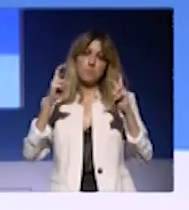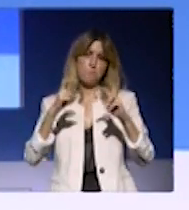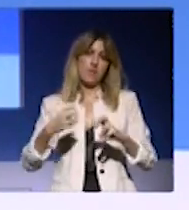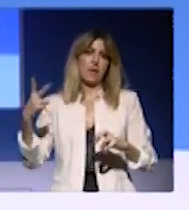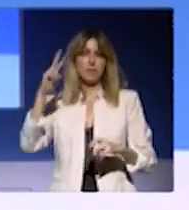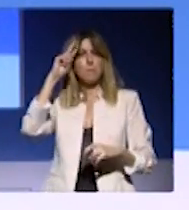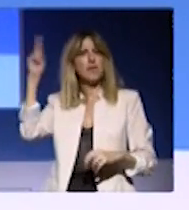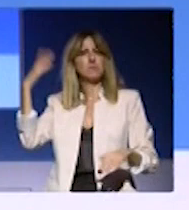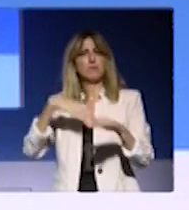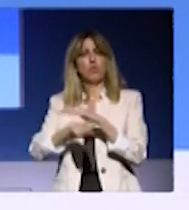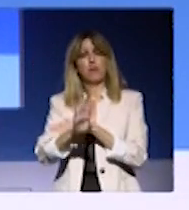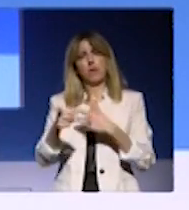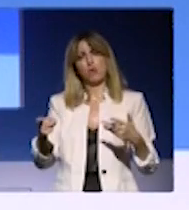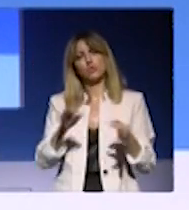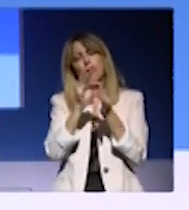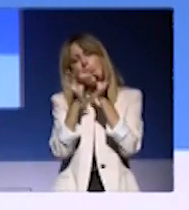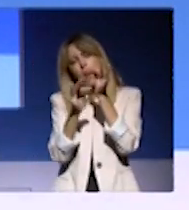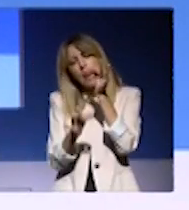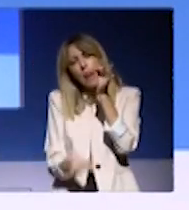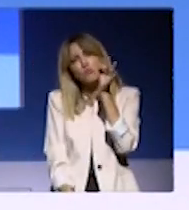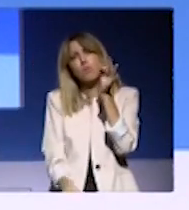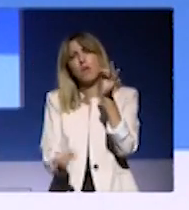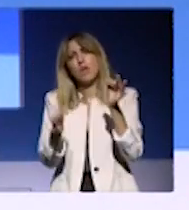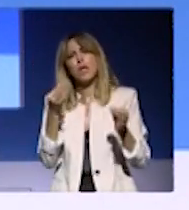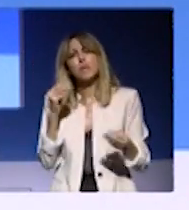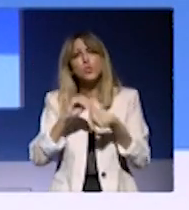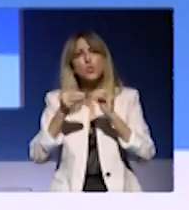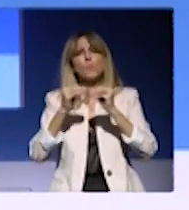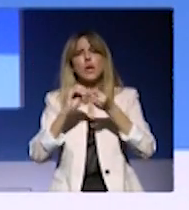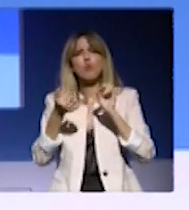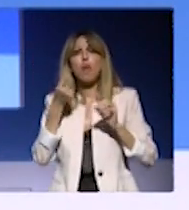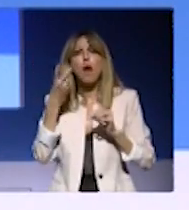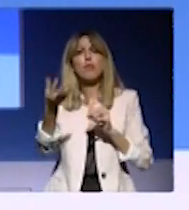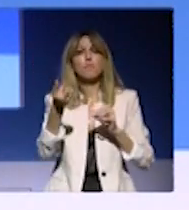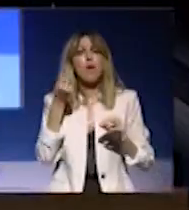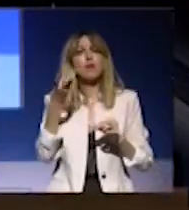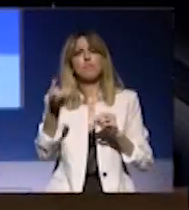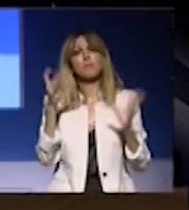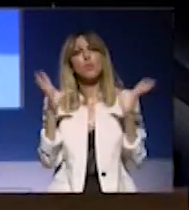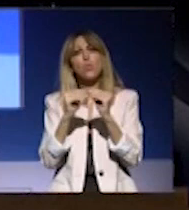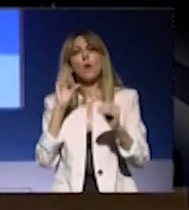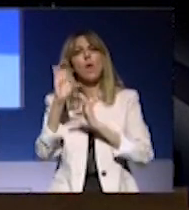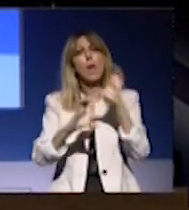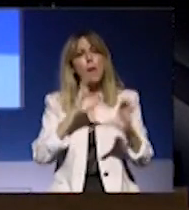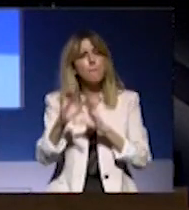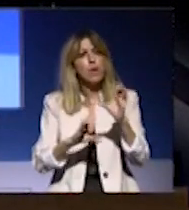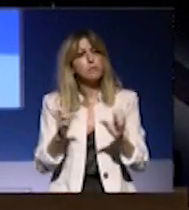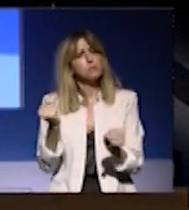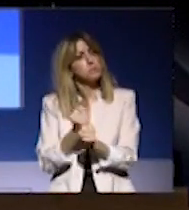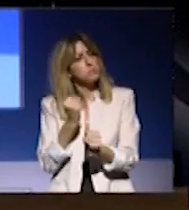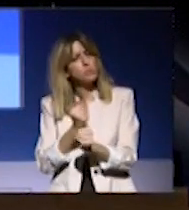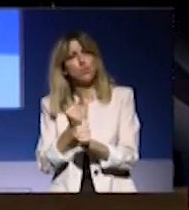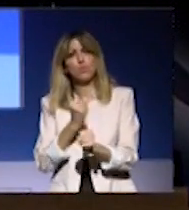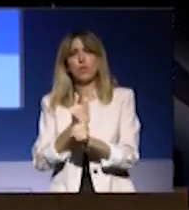Πανεπιστήμιο Πειραιώς για το πόσες άμεσες και έμεσες θέσεις εργασίας δημιούργησε αυτή η επένδυση και πόσες θα δημιουργηθούν ακόμα την